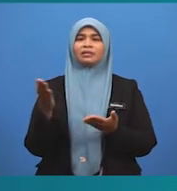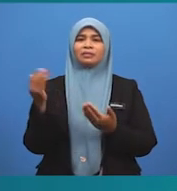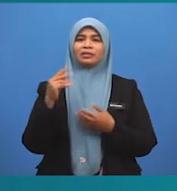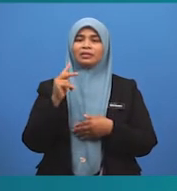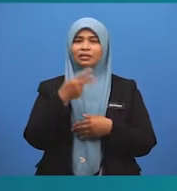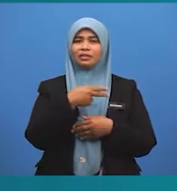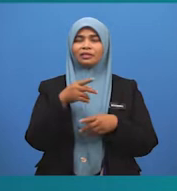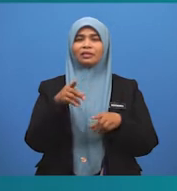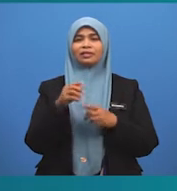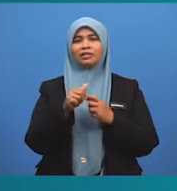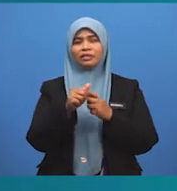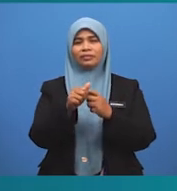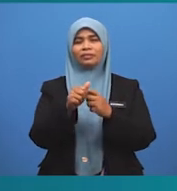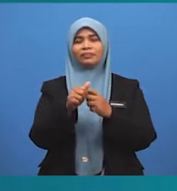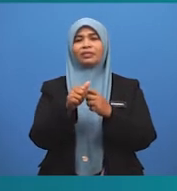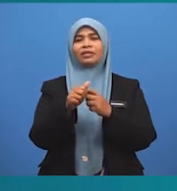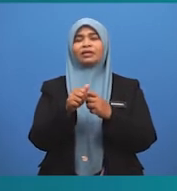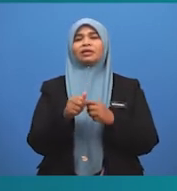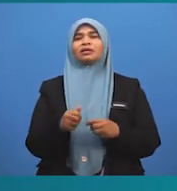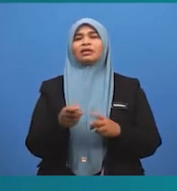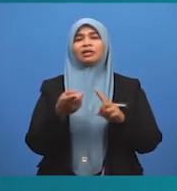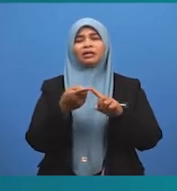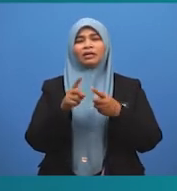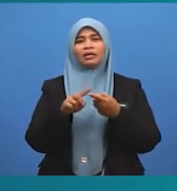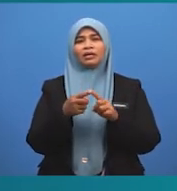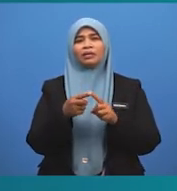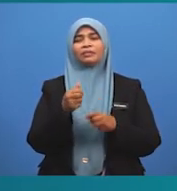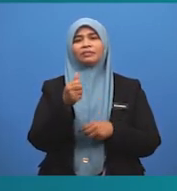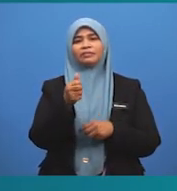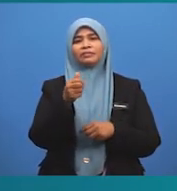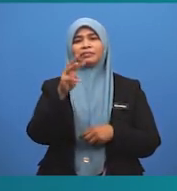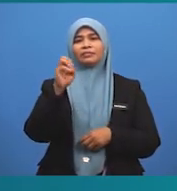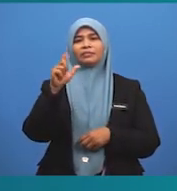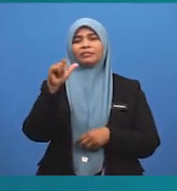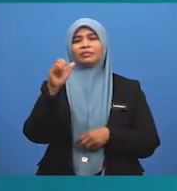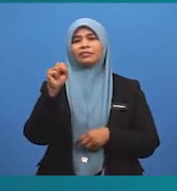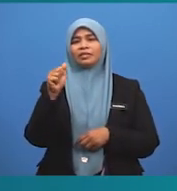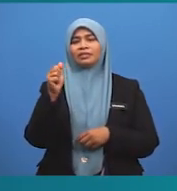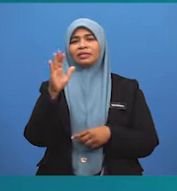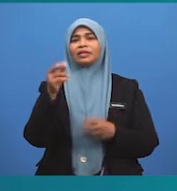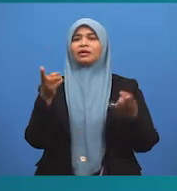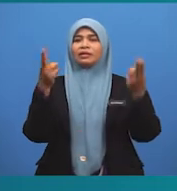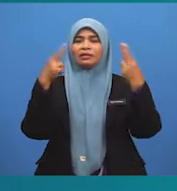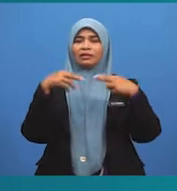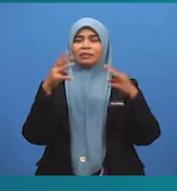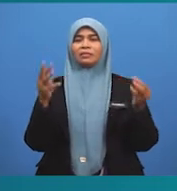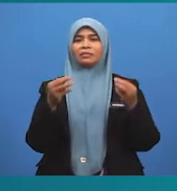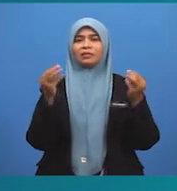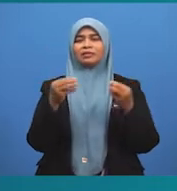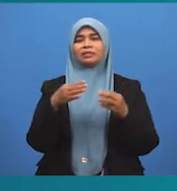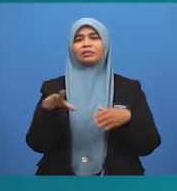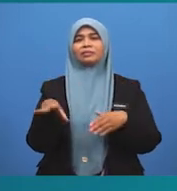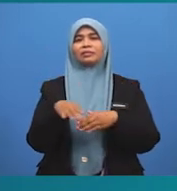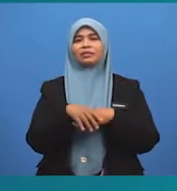kita mengikuti kawan anda, Melissa, yang menghadiri majlis